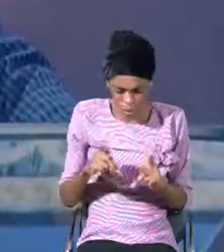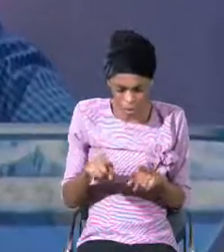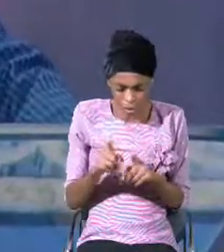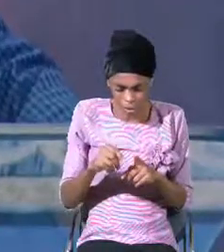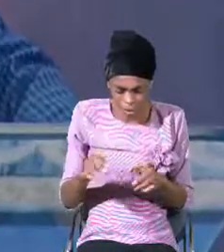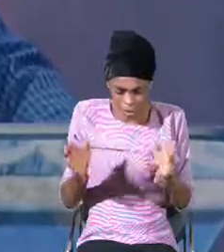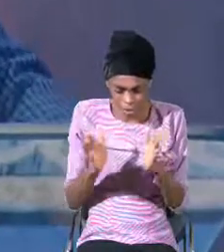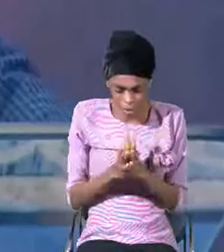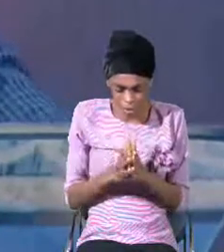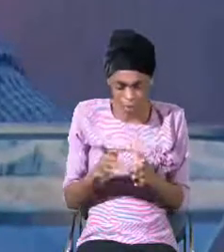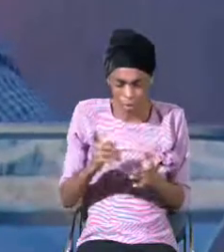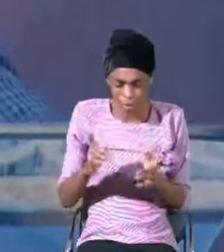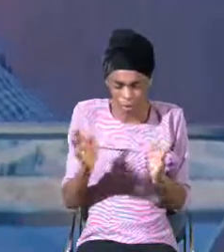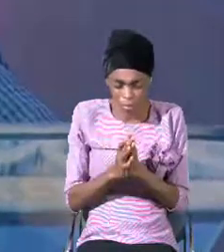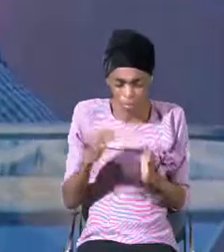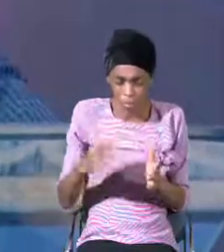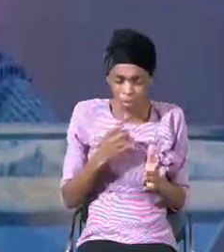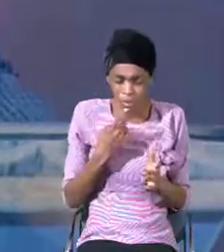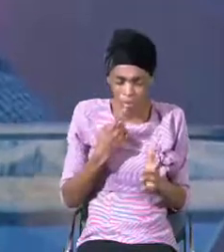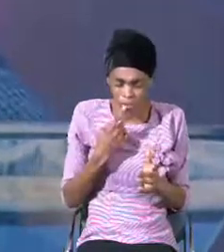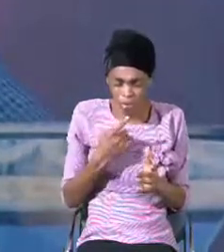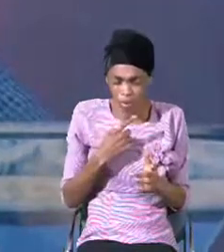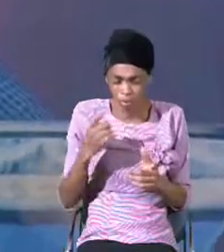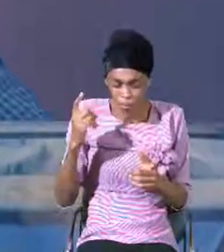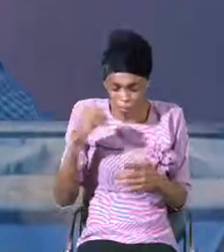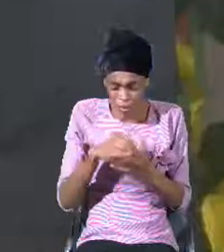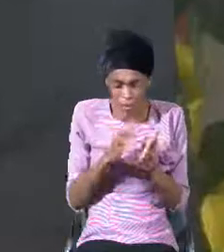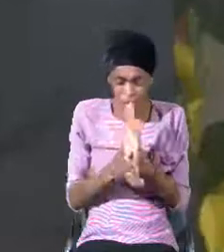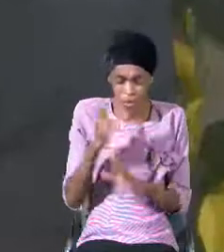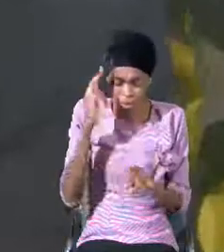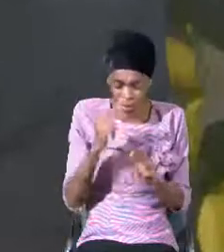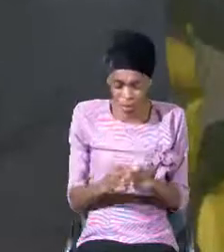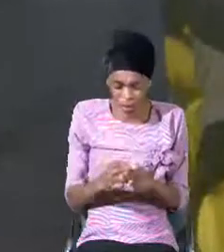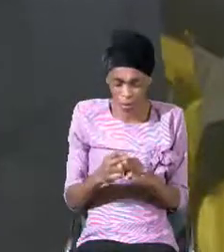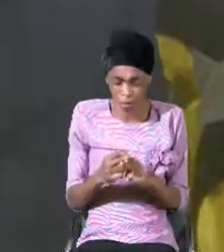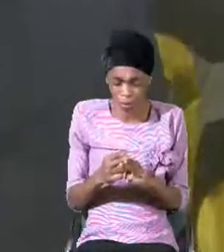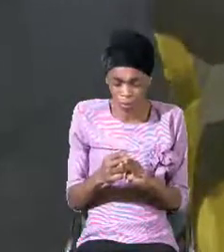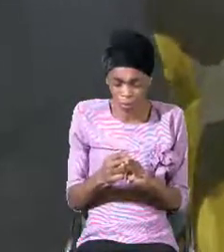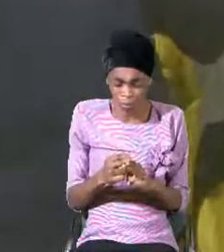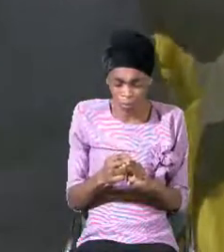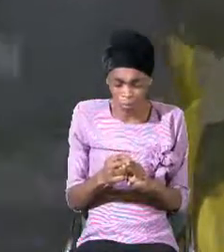écoute la prière du plus petit au plus grand au nom de Jésus.